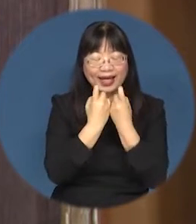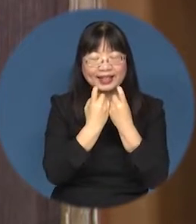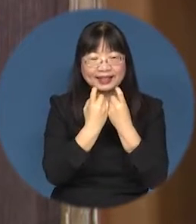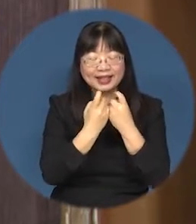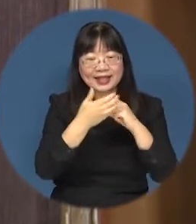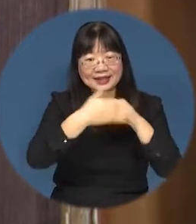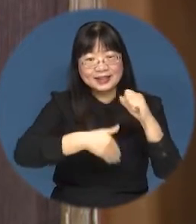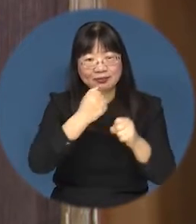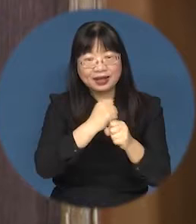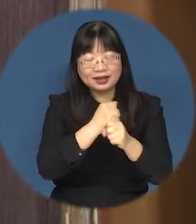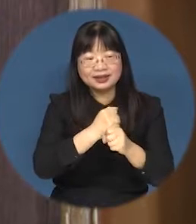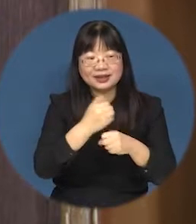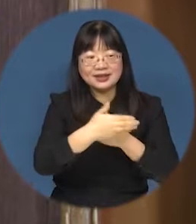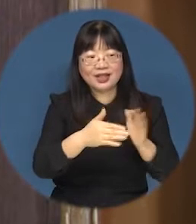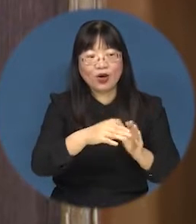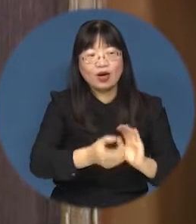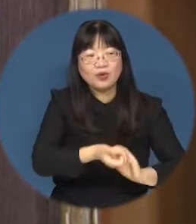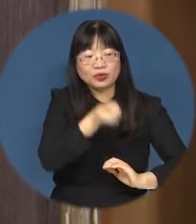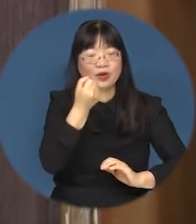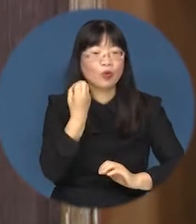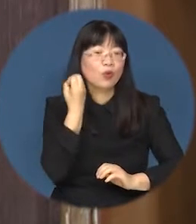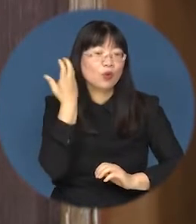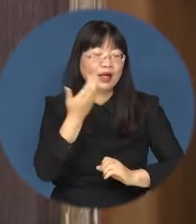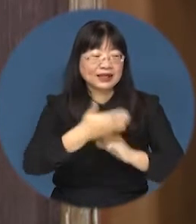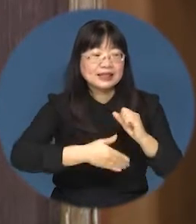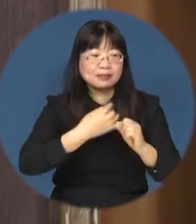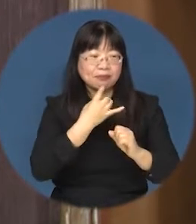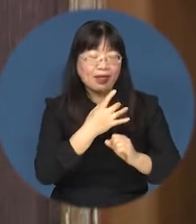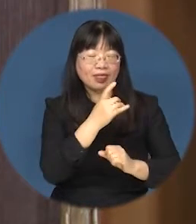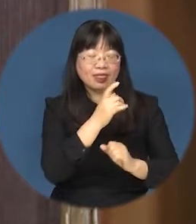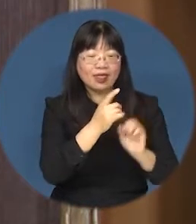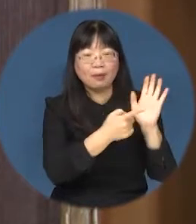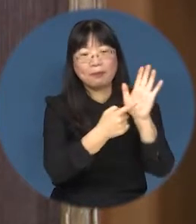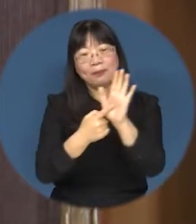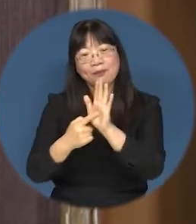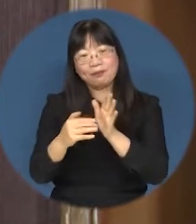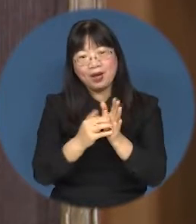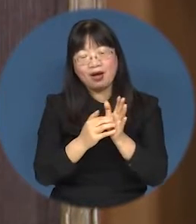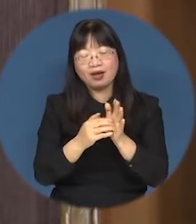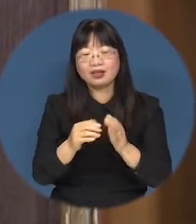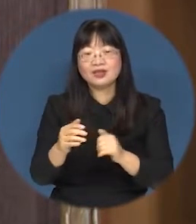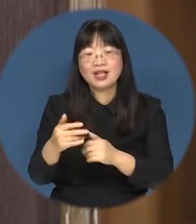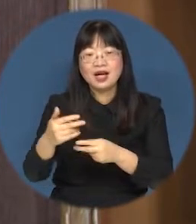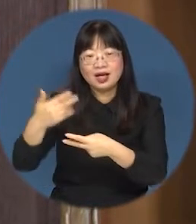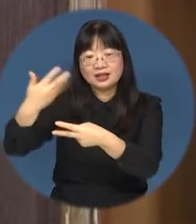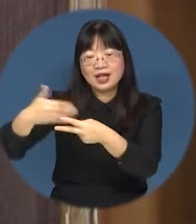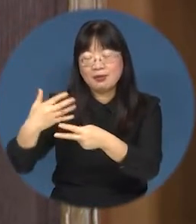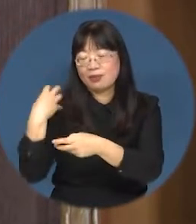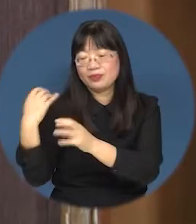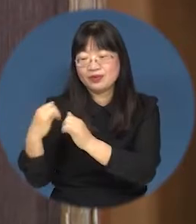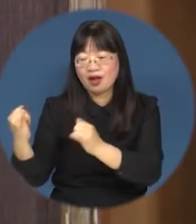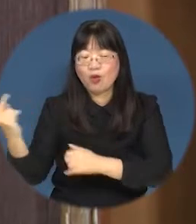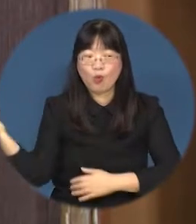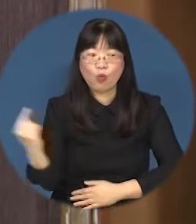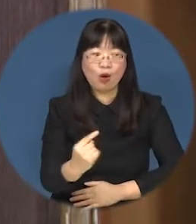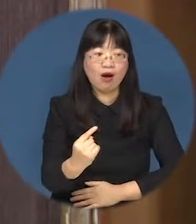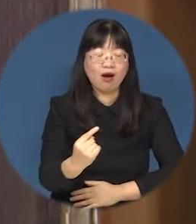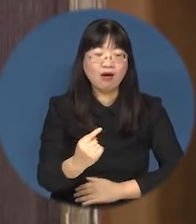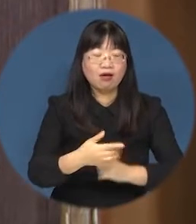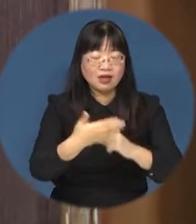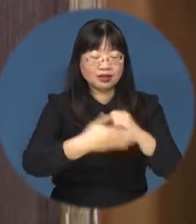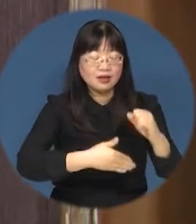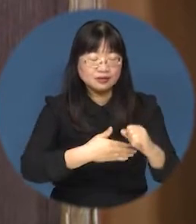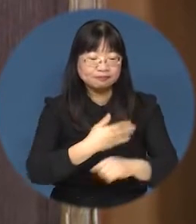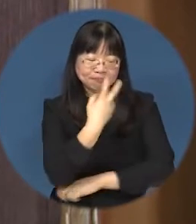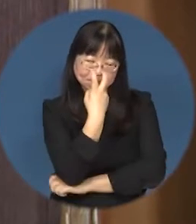예. 그게 이제 고래만 사진만 쭉 있죠. 근데 그 거기에 와서 제작진이 예. 와서 사진을 겉을